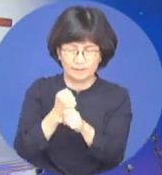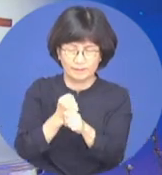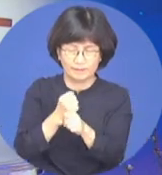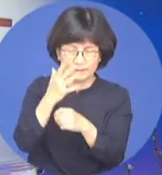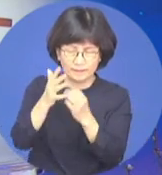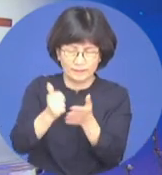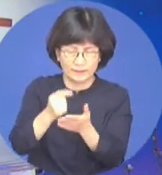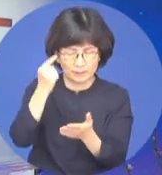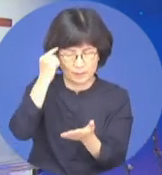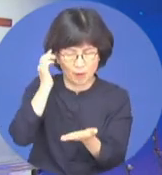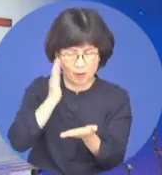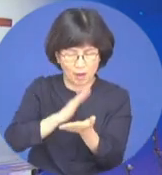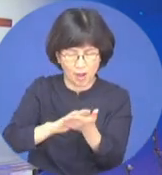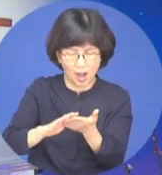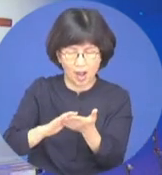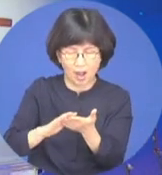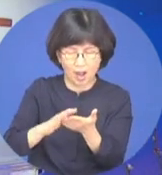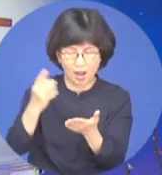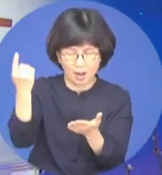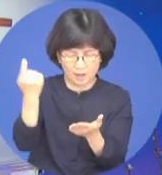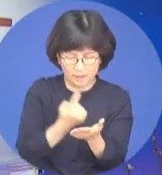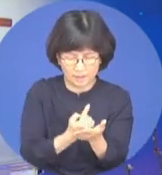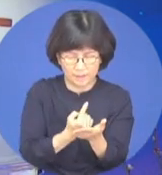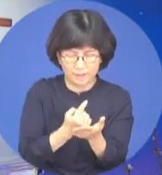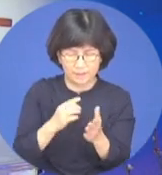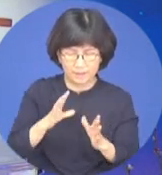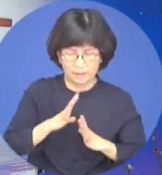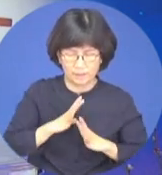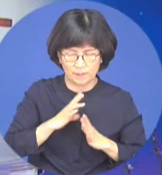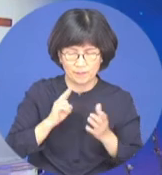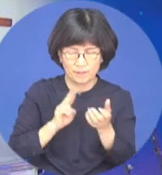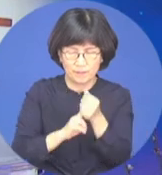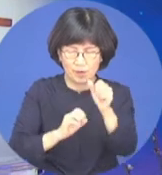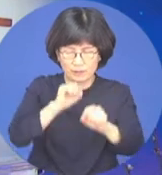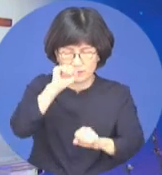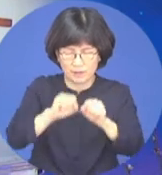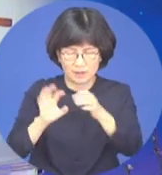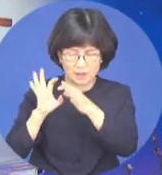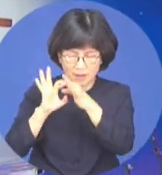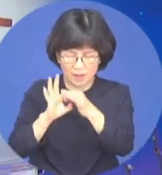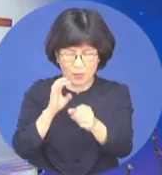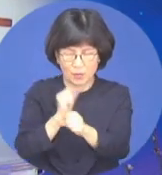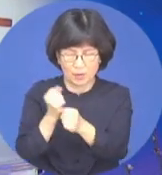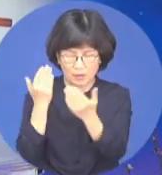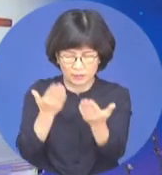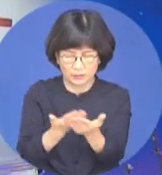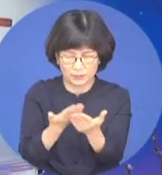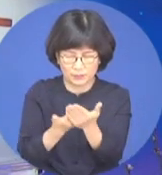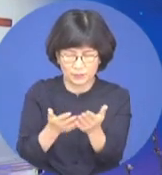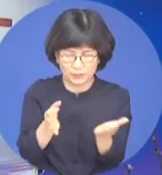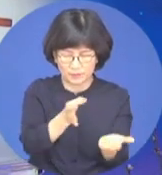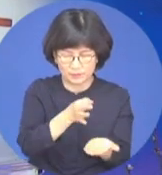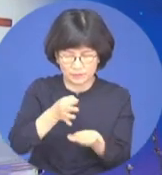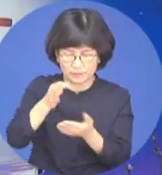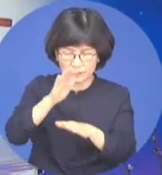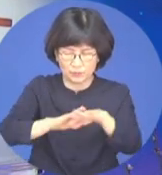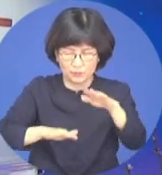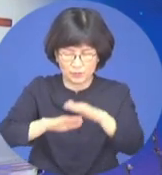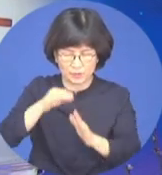평강이 임하는 놀라운 역사가 계속되게 주옵소서. 예물을 드린 손길을